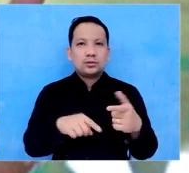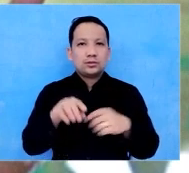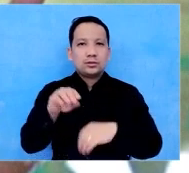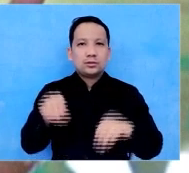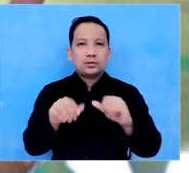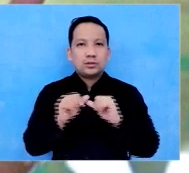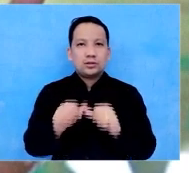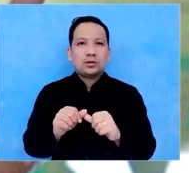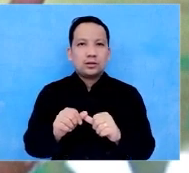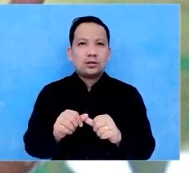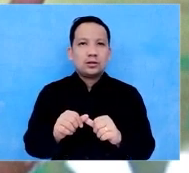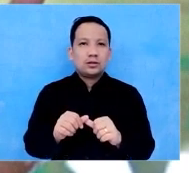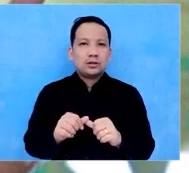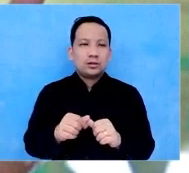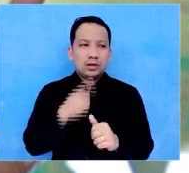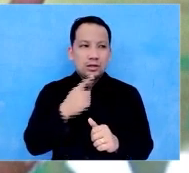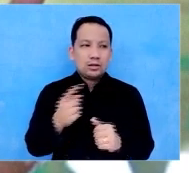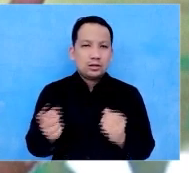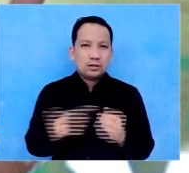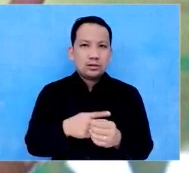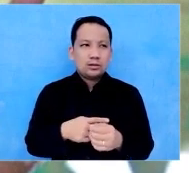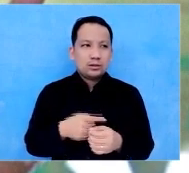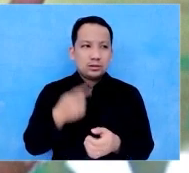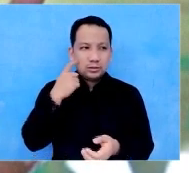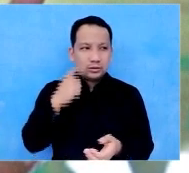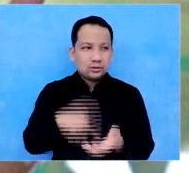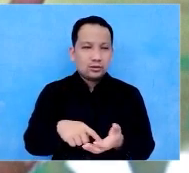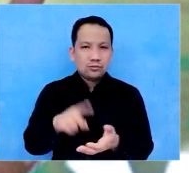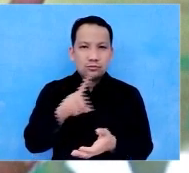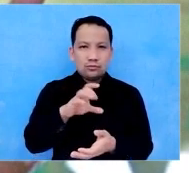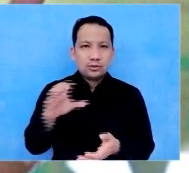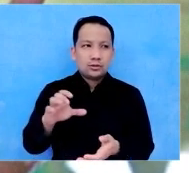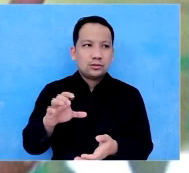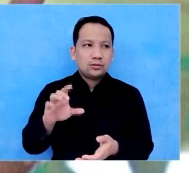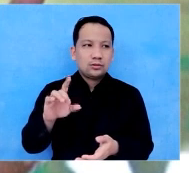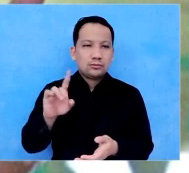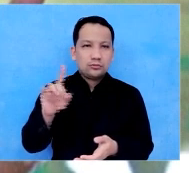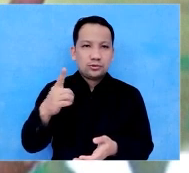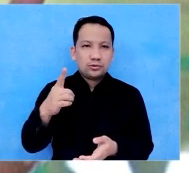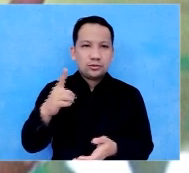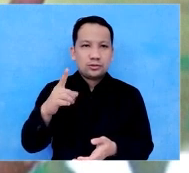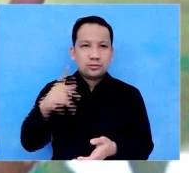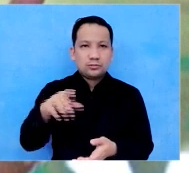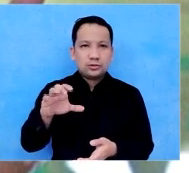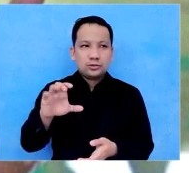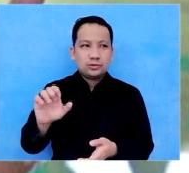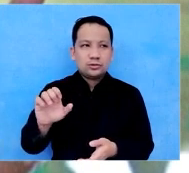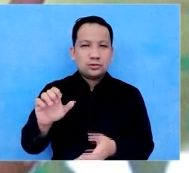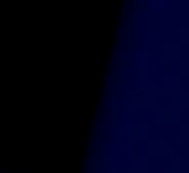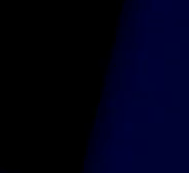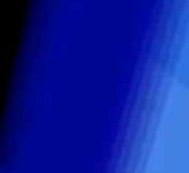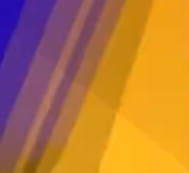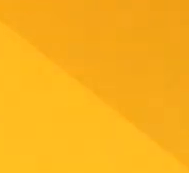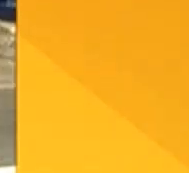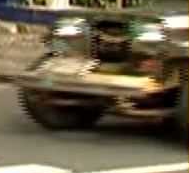Commission ang pag-aalis ng rehistro ng 101st PCG Auxiliary Incorporated.